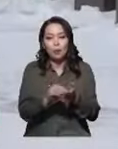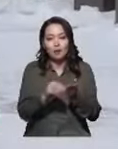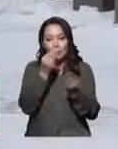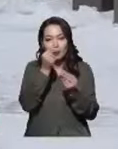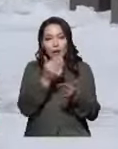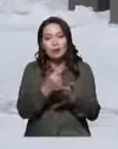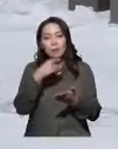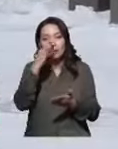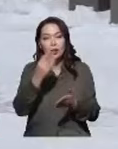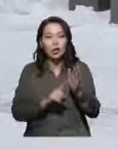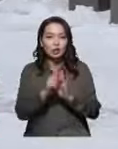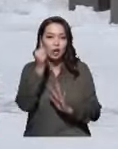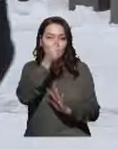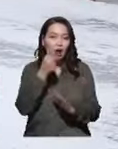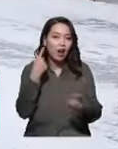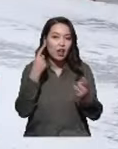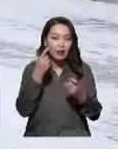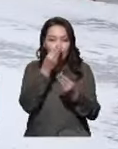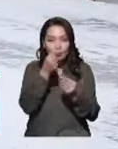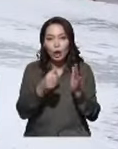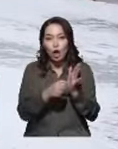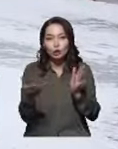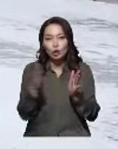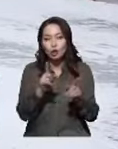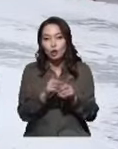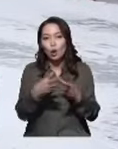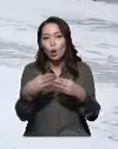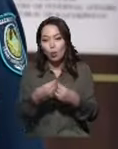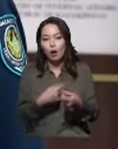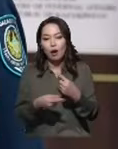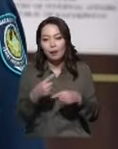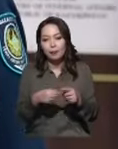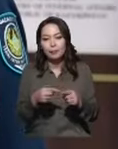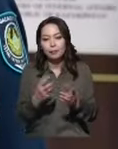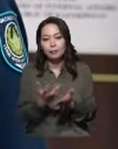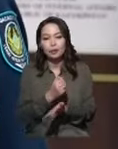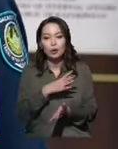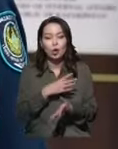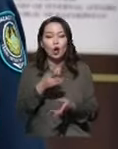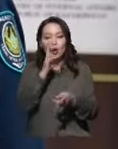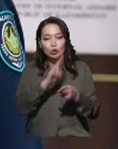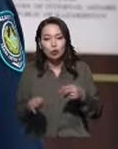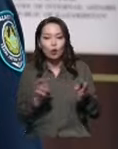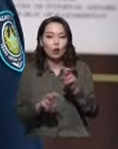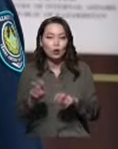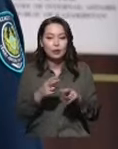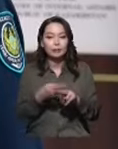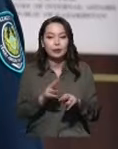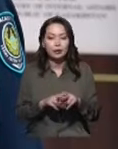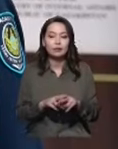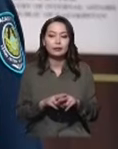Полицейлер жыл басынан бері хабарсыз кеткен 600-ге жуық адамды отбасымен қауыштырды. Жоғалып іздеуде жүрген 2258